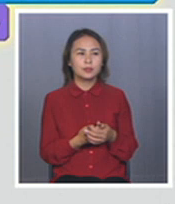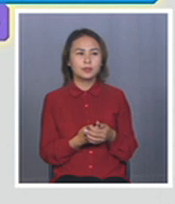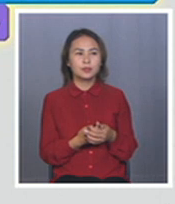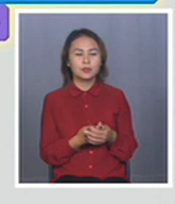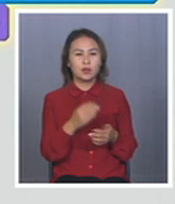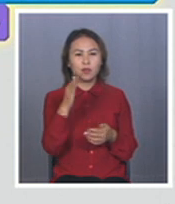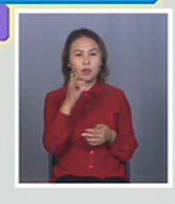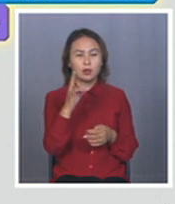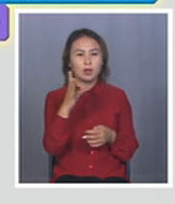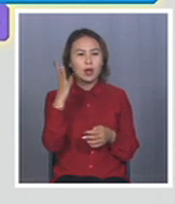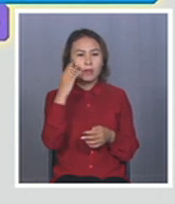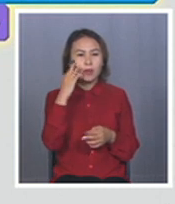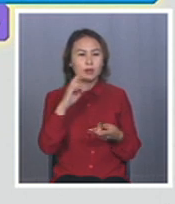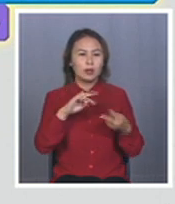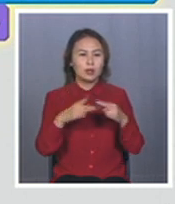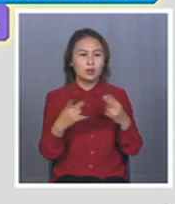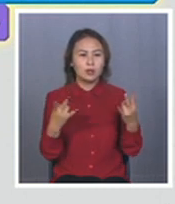фонды Алматы деп ауыстыруымыз керек.